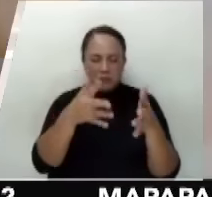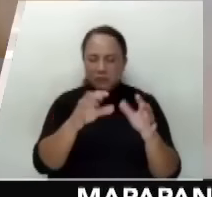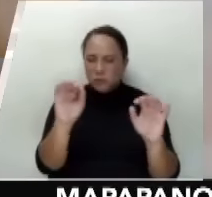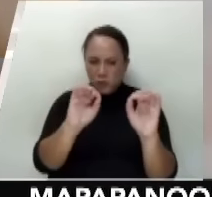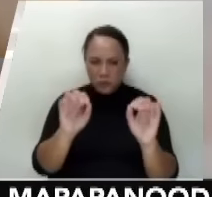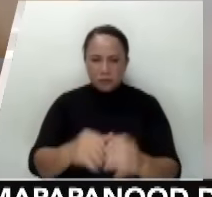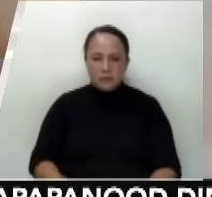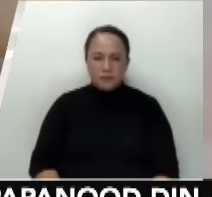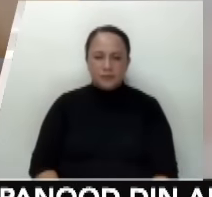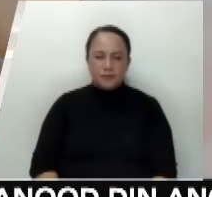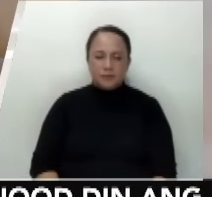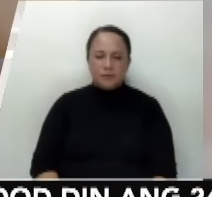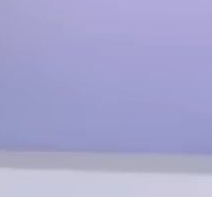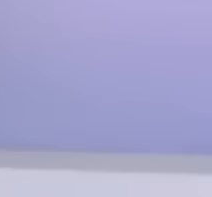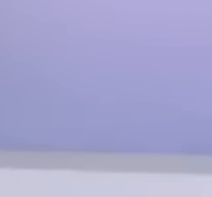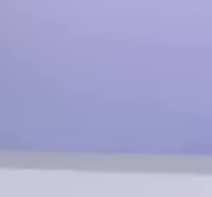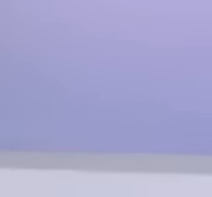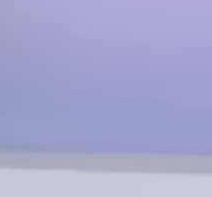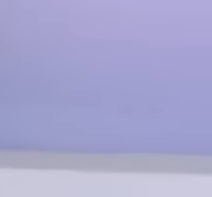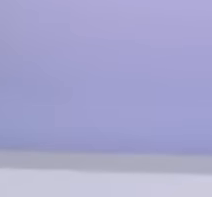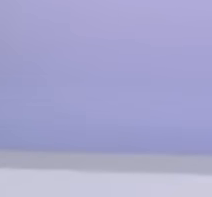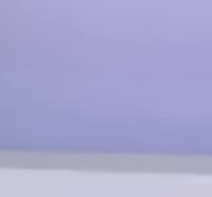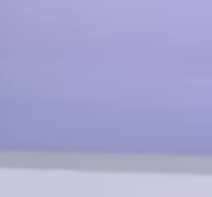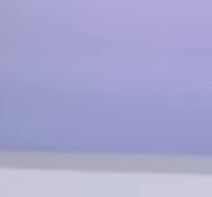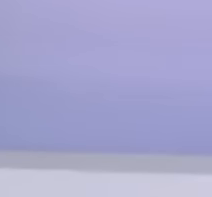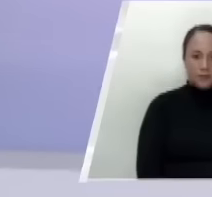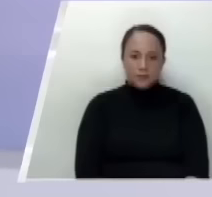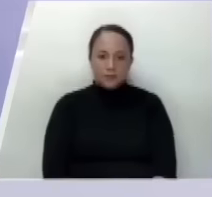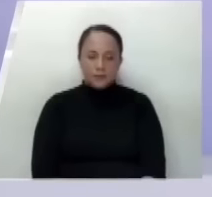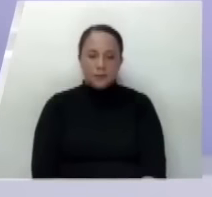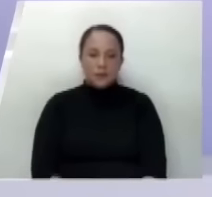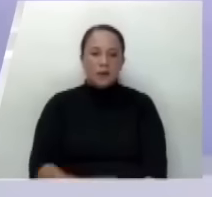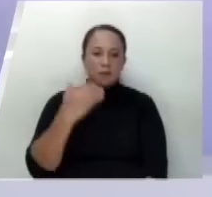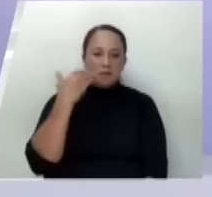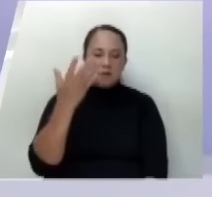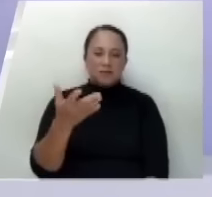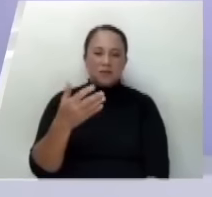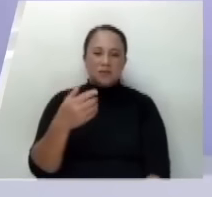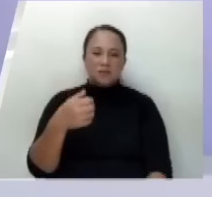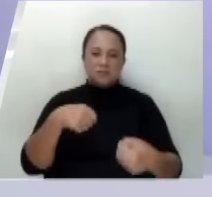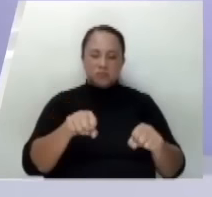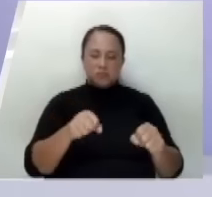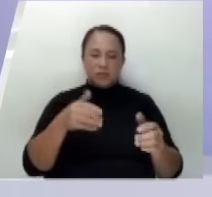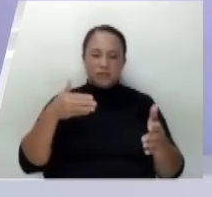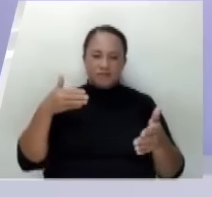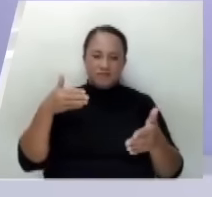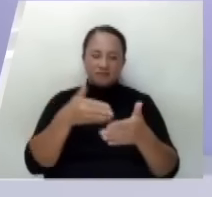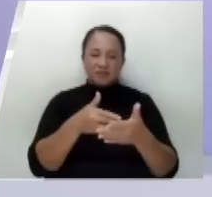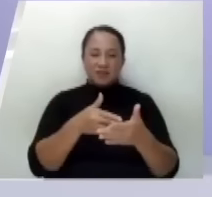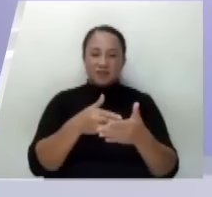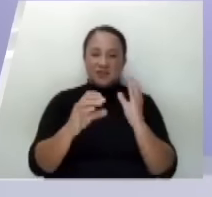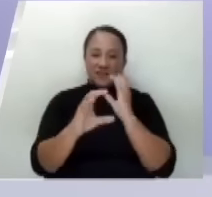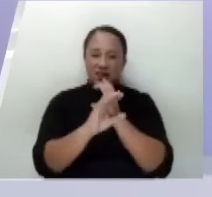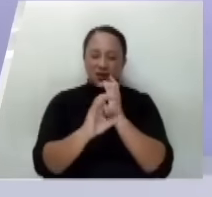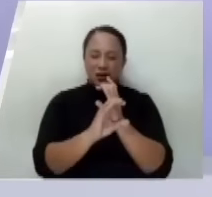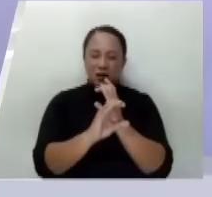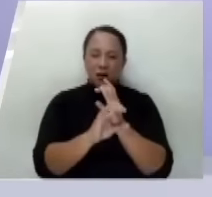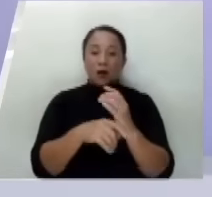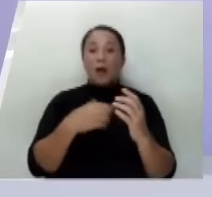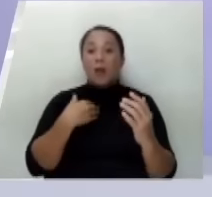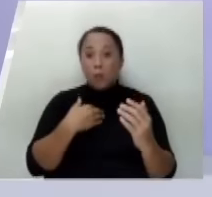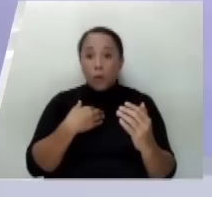nakatutok, 24 oras. Nasawi ang isang rider matapos sumalpok sa isang sasakyan nang mag-counterflow siya sa